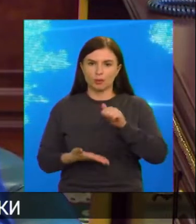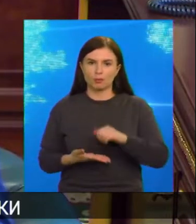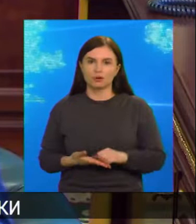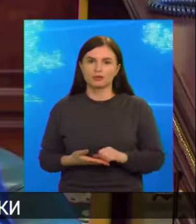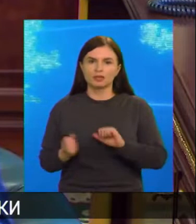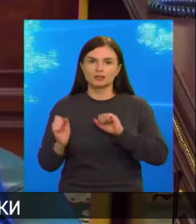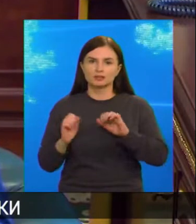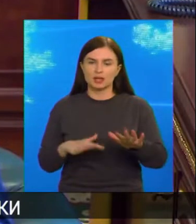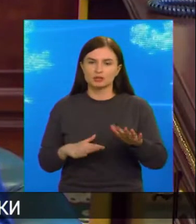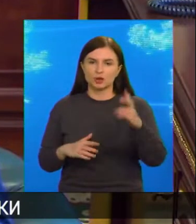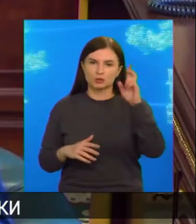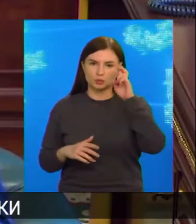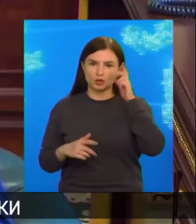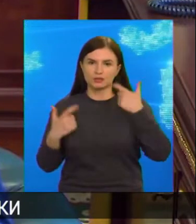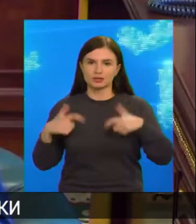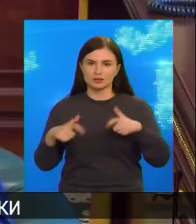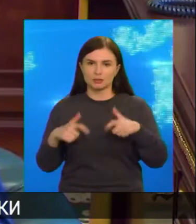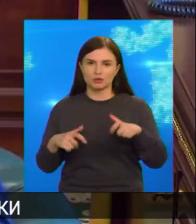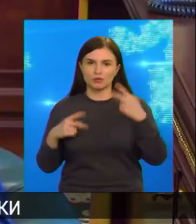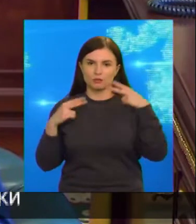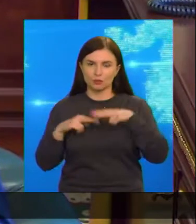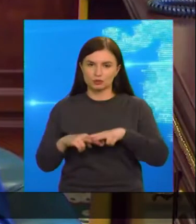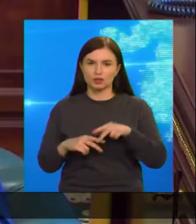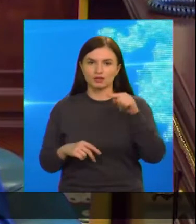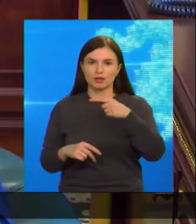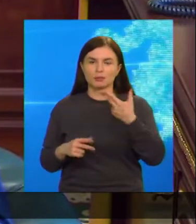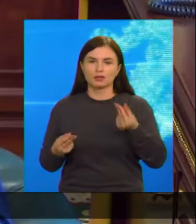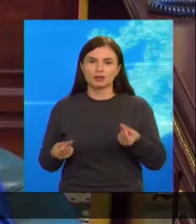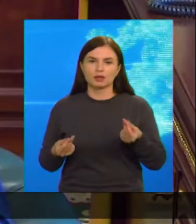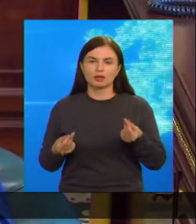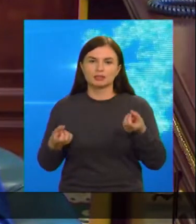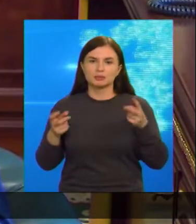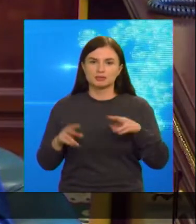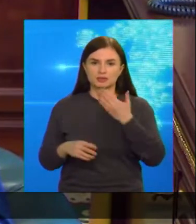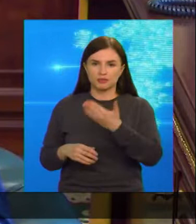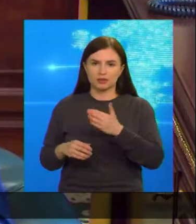сдачи государственных экзаменов вузов, там, где специфика